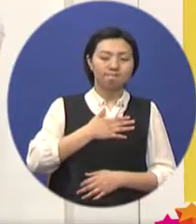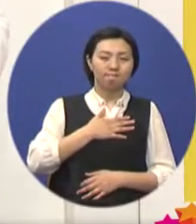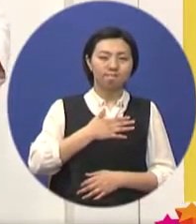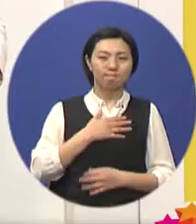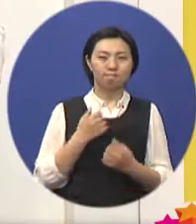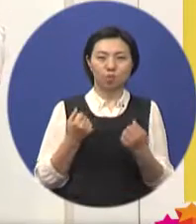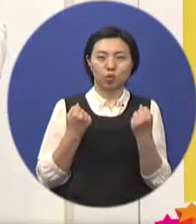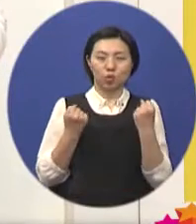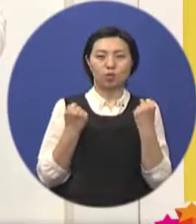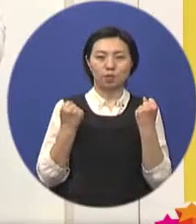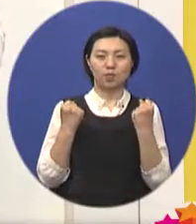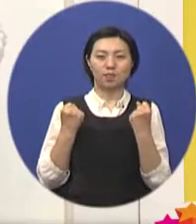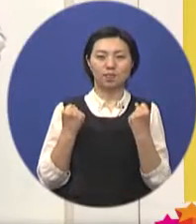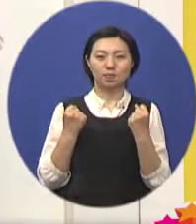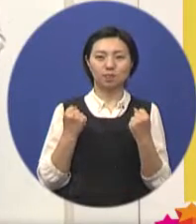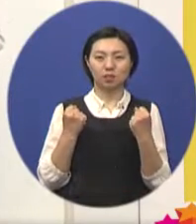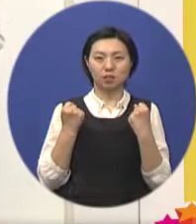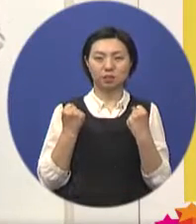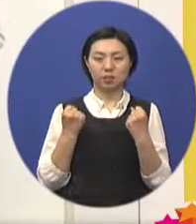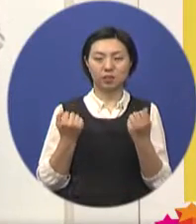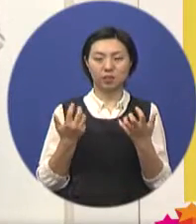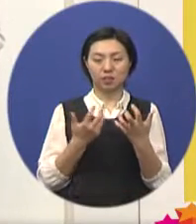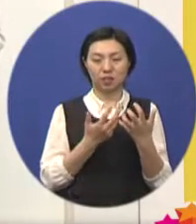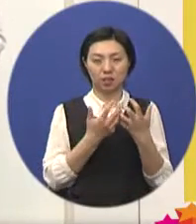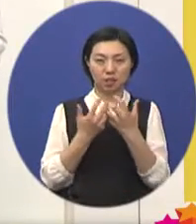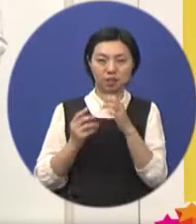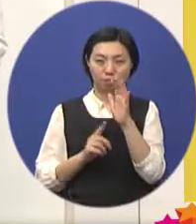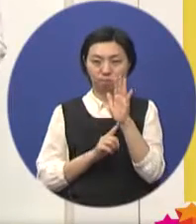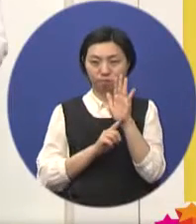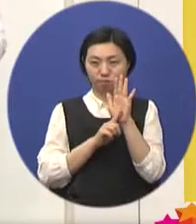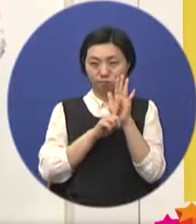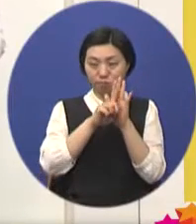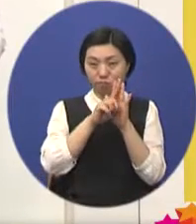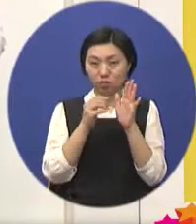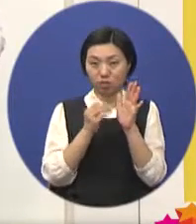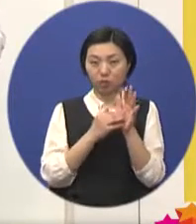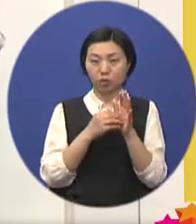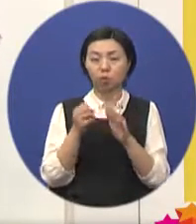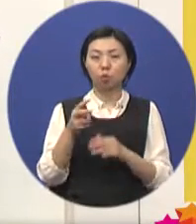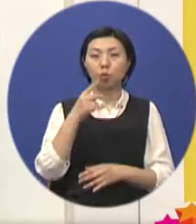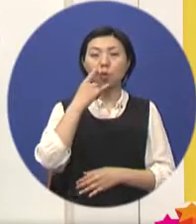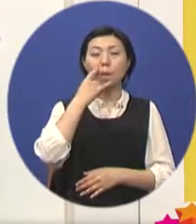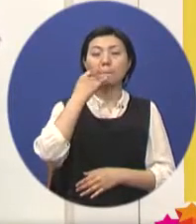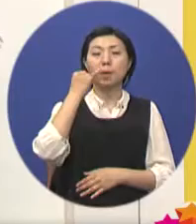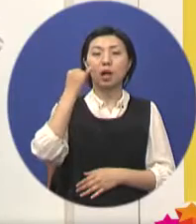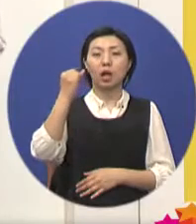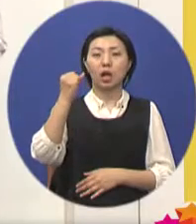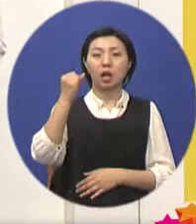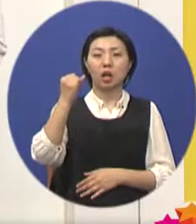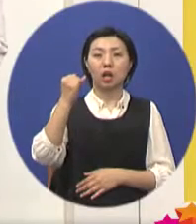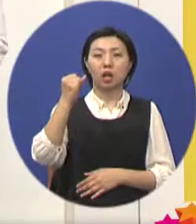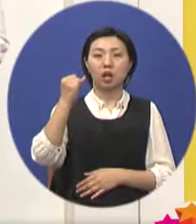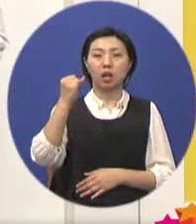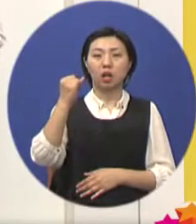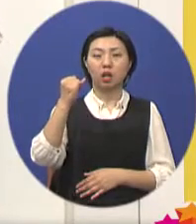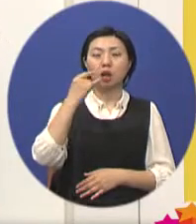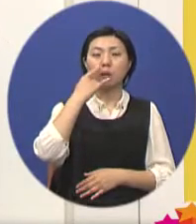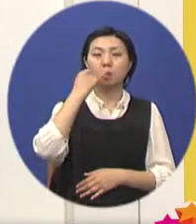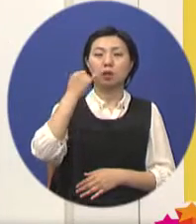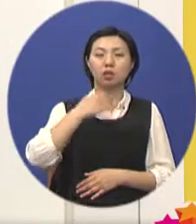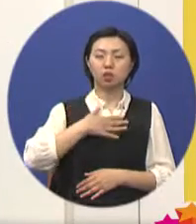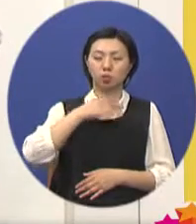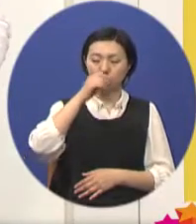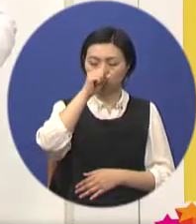맞아. 정말 업되죠. 업이 되면서 네. 늘 그리고 또 엄마도 굉장히 그러게요. 또 저를 좋아하고